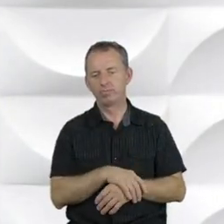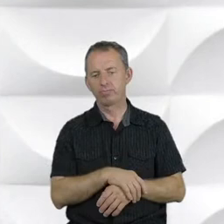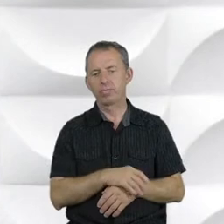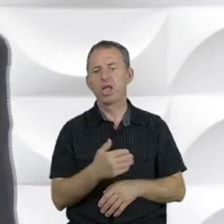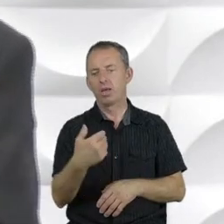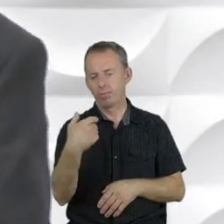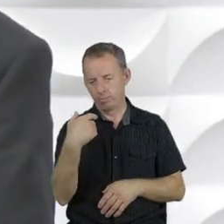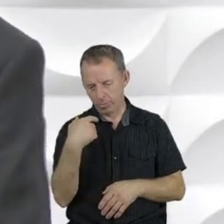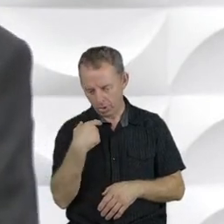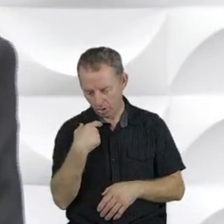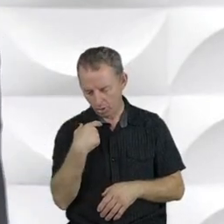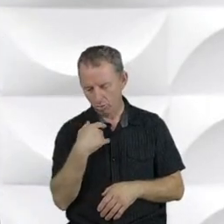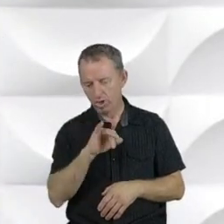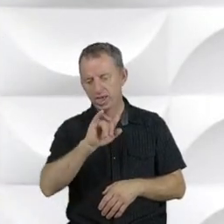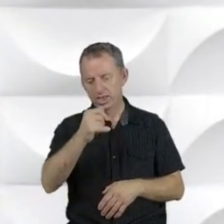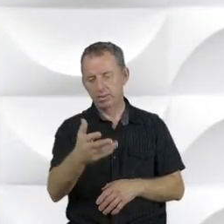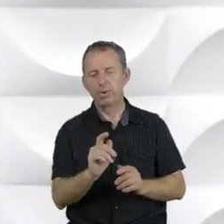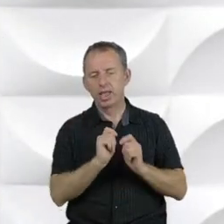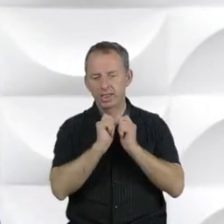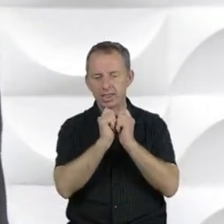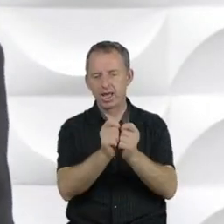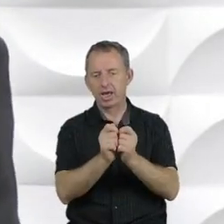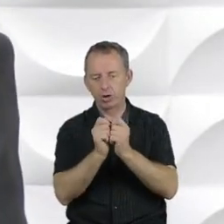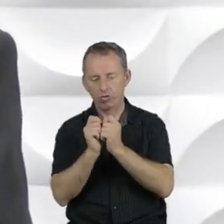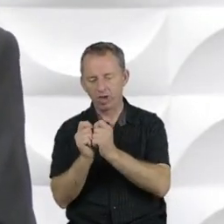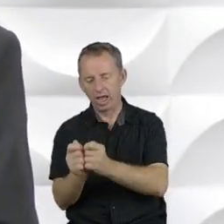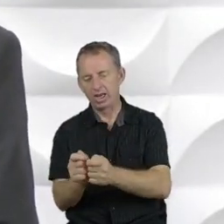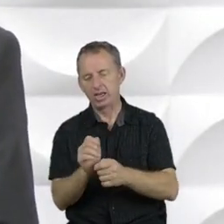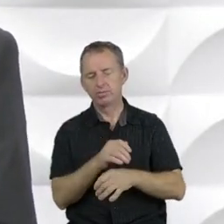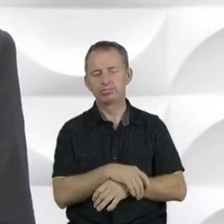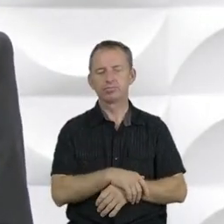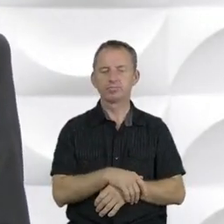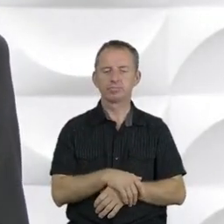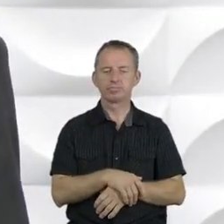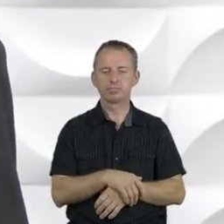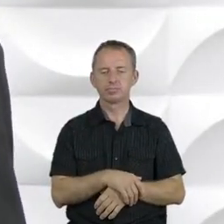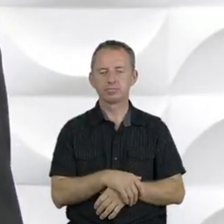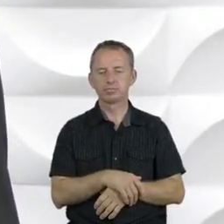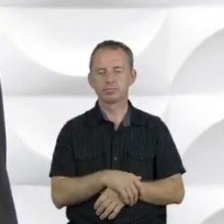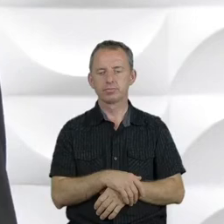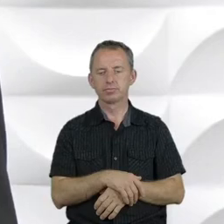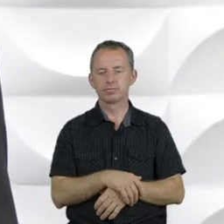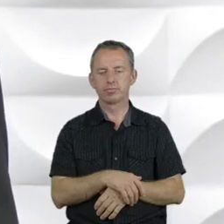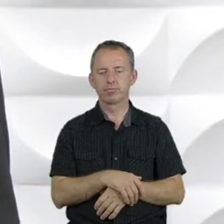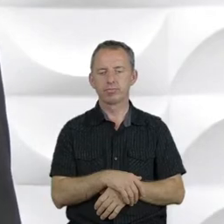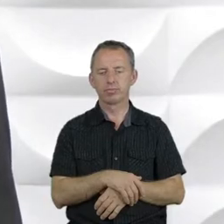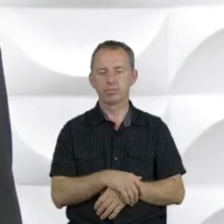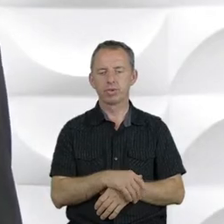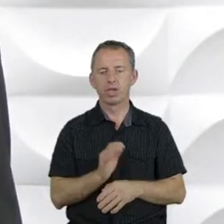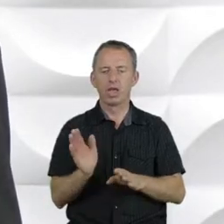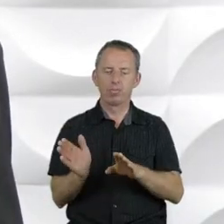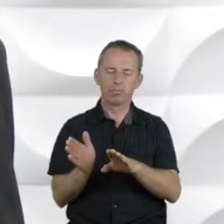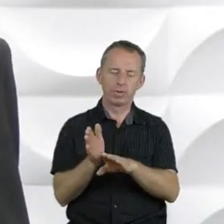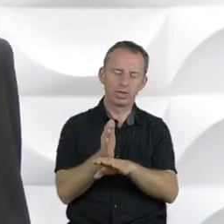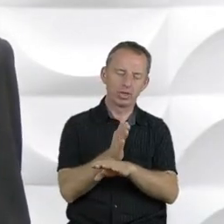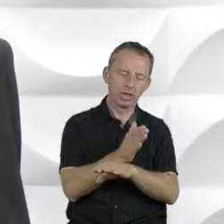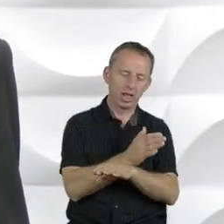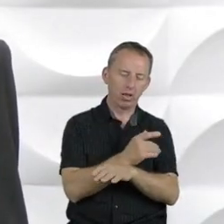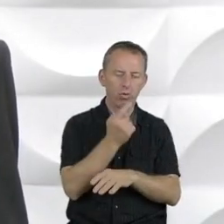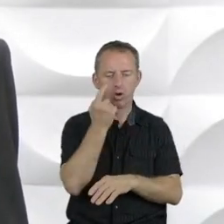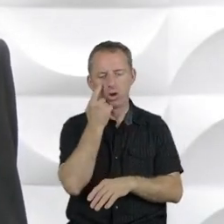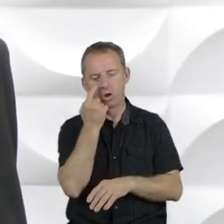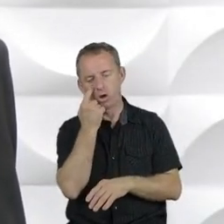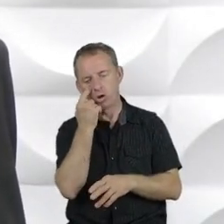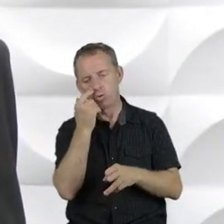był im darowany. Minęło około 30